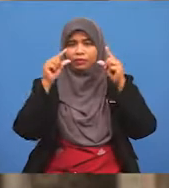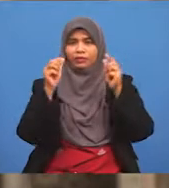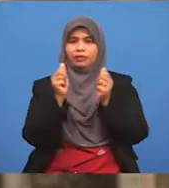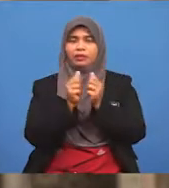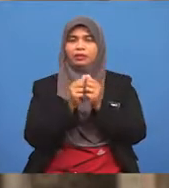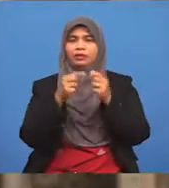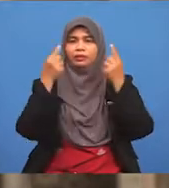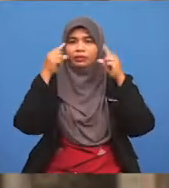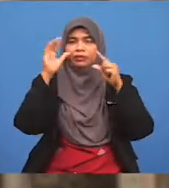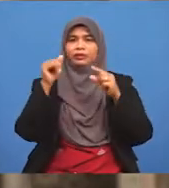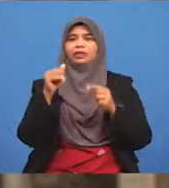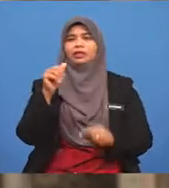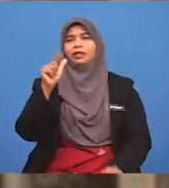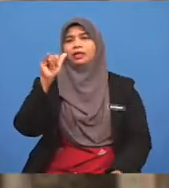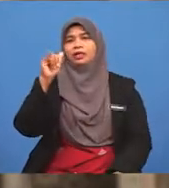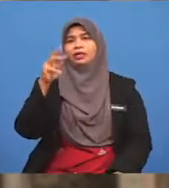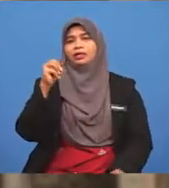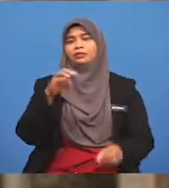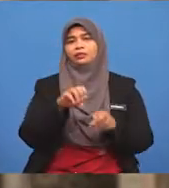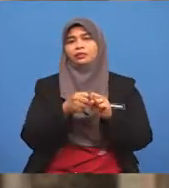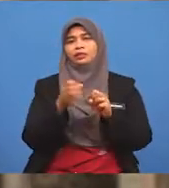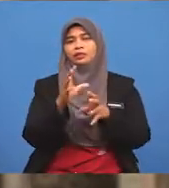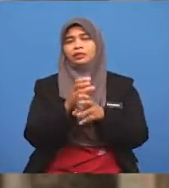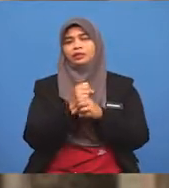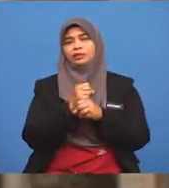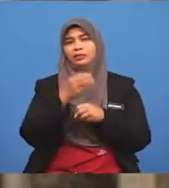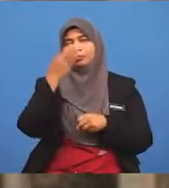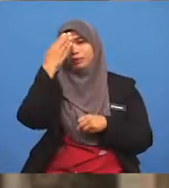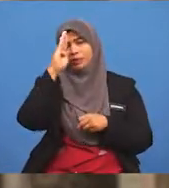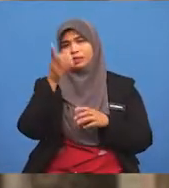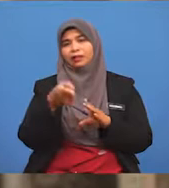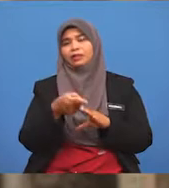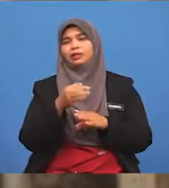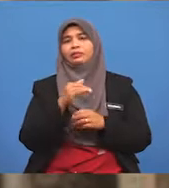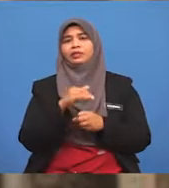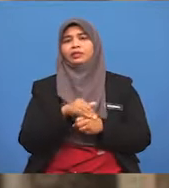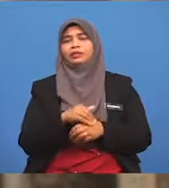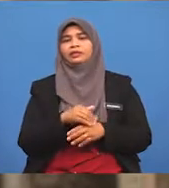alim supaya mendapat keberkatan daripadanya.